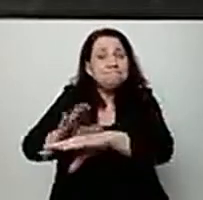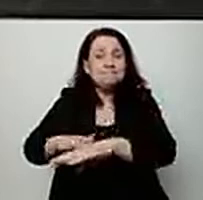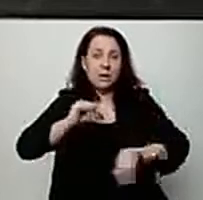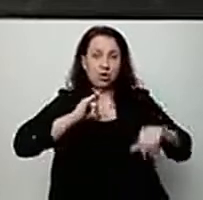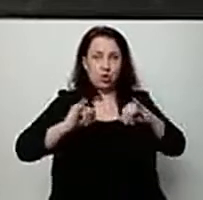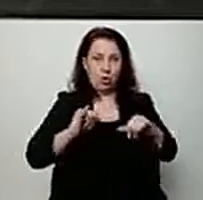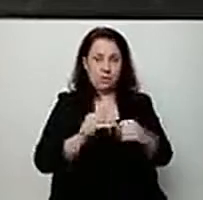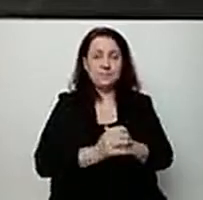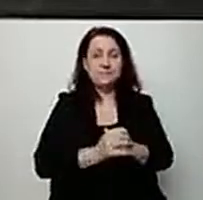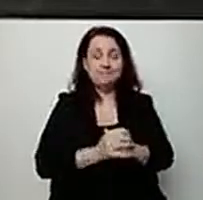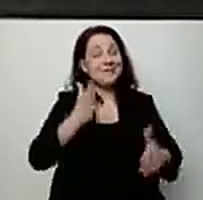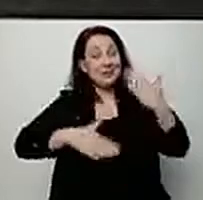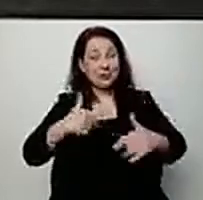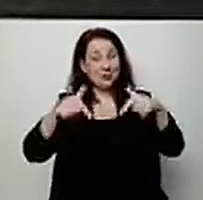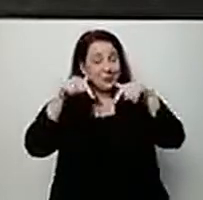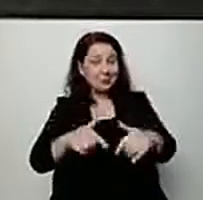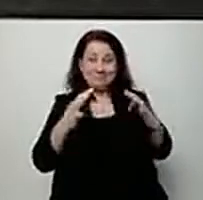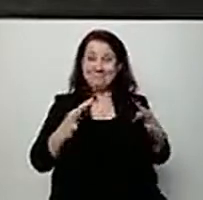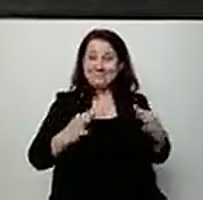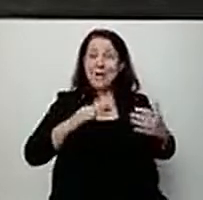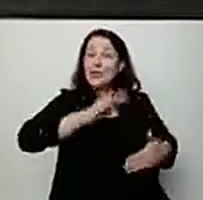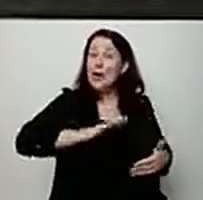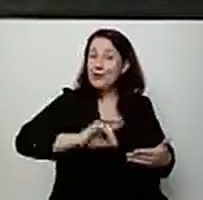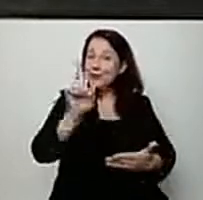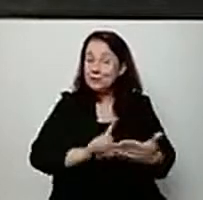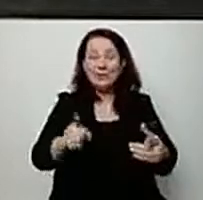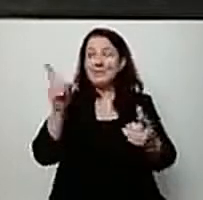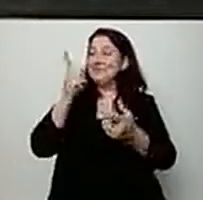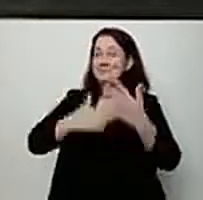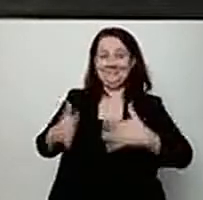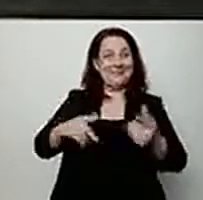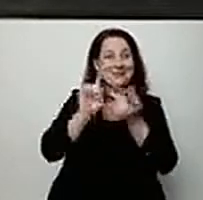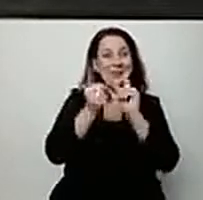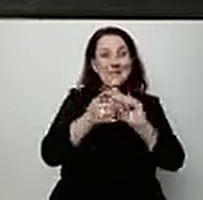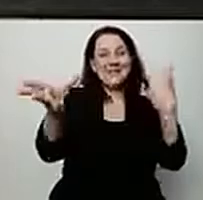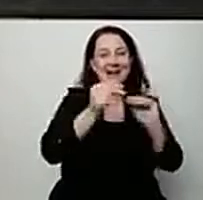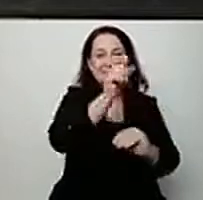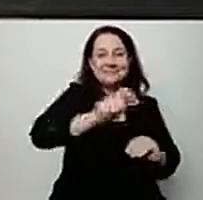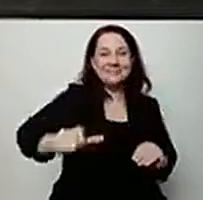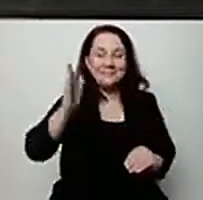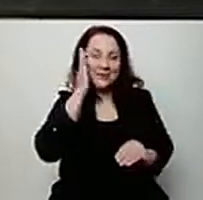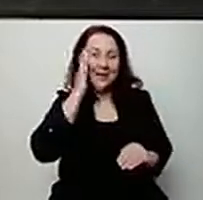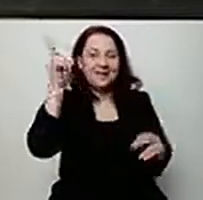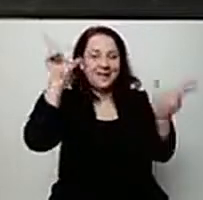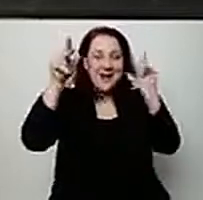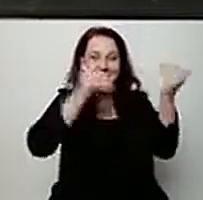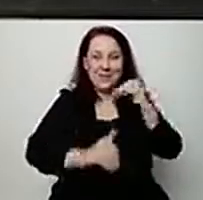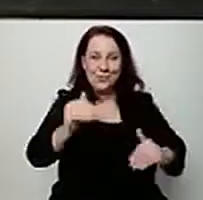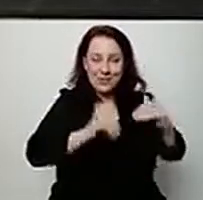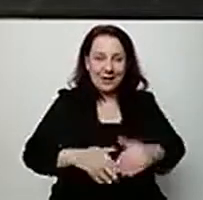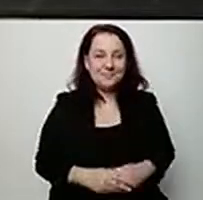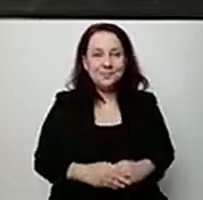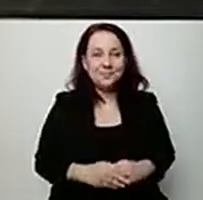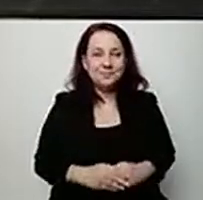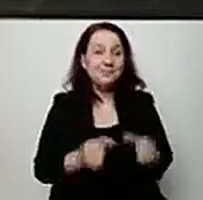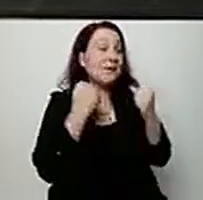Bardzo się cieszę, że jestem tutaj na Dolnym Śląsku i bardzo się cieszę na to spotkanie za chwilę z mieszkańcami Jeleniej Góry.